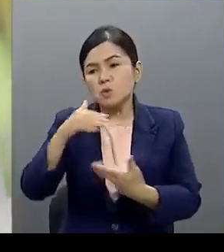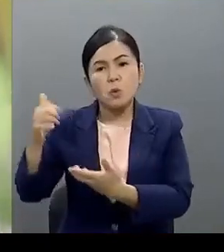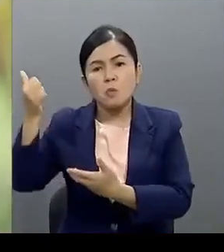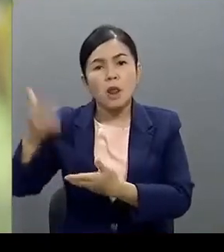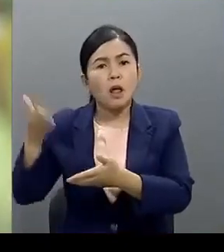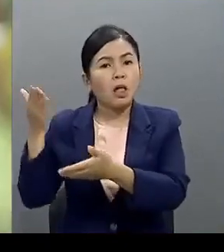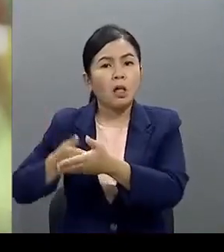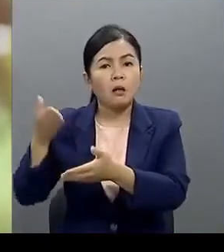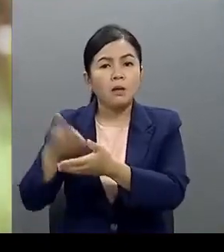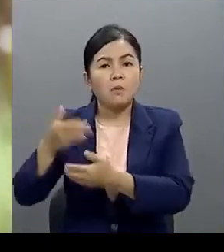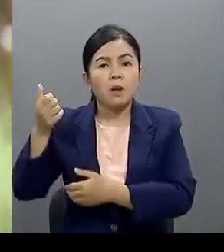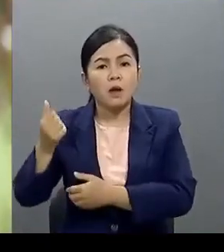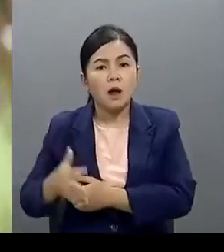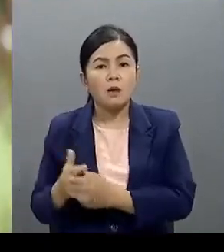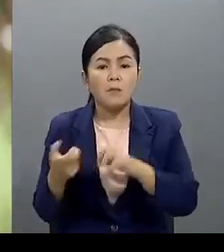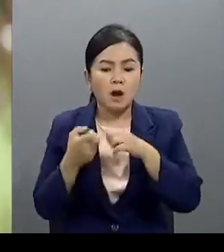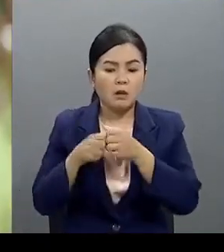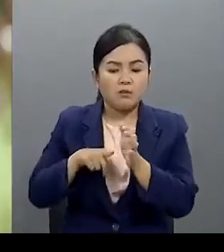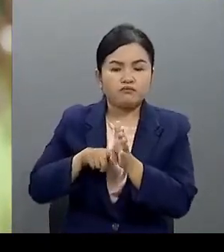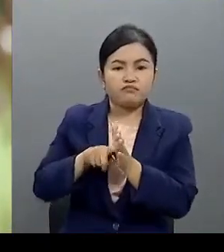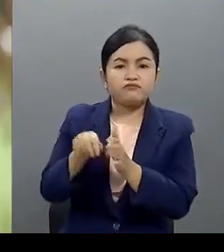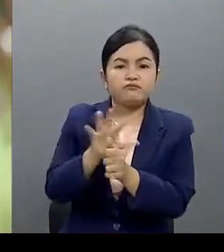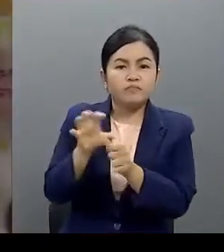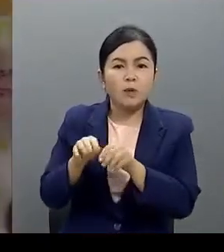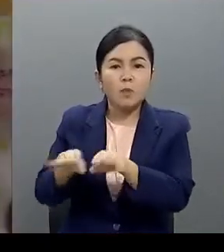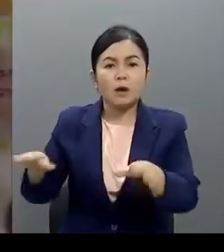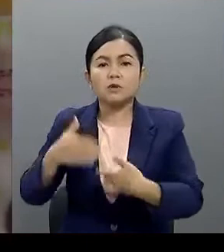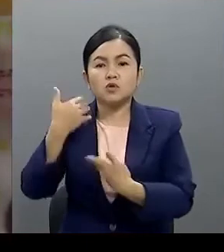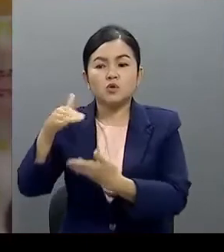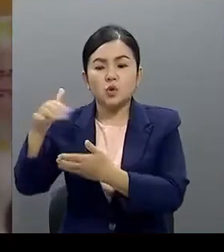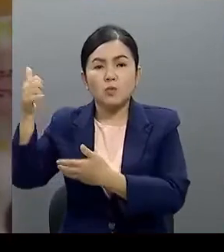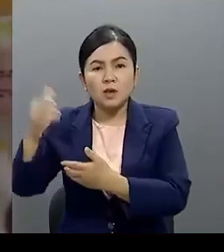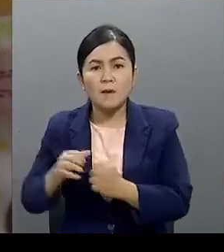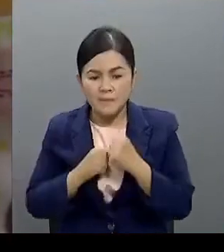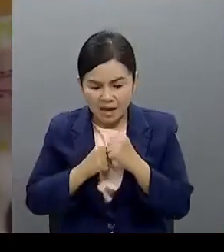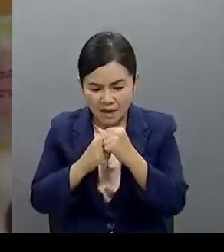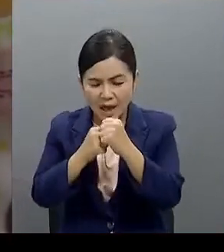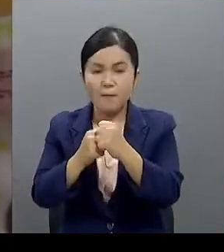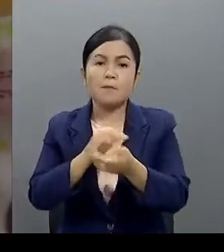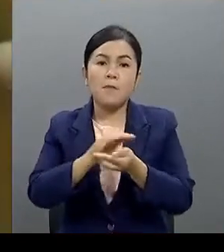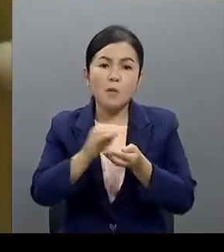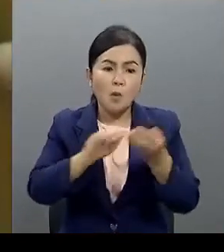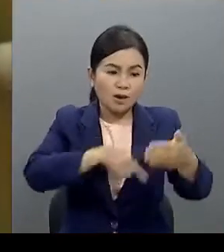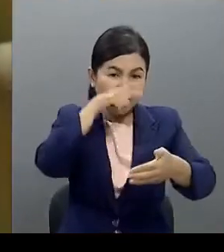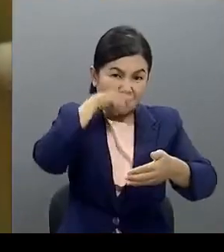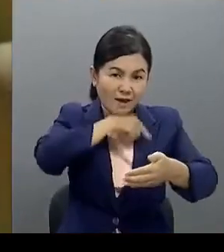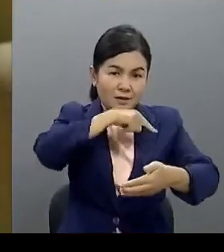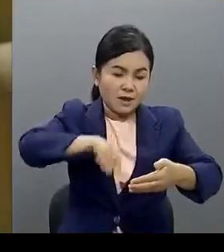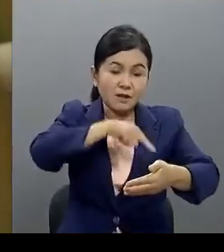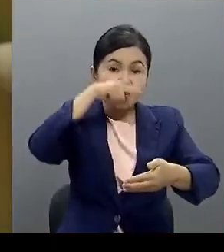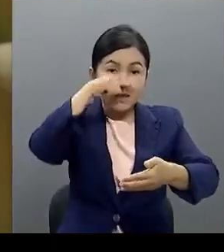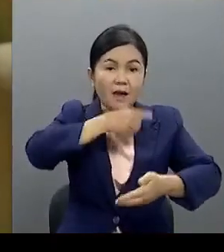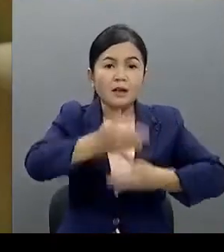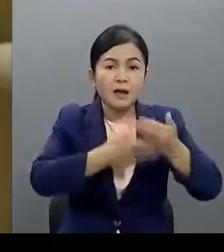ศจากปัญหาโควิด-19 ที่ผ่านมาแม้จะพยายามส่งสินค้าขายในประเทศแต่ด้วยจำนวนผลผลิตที่มีม